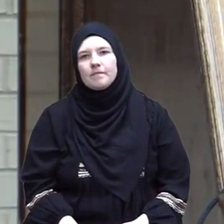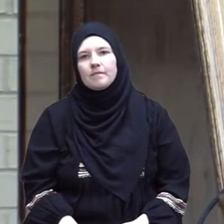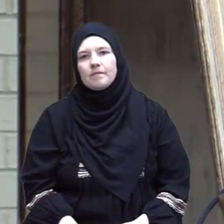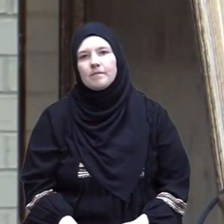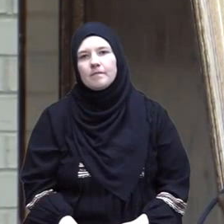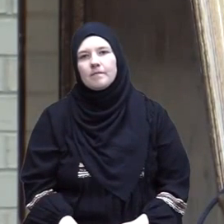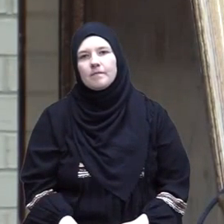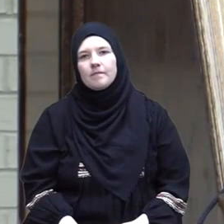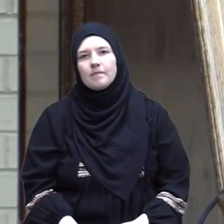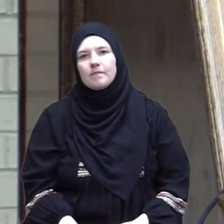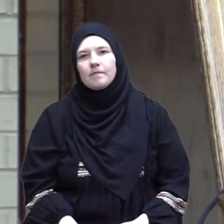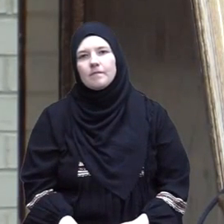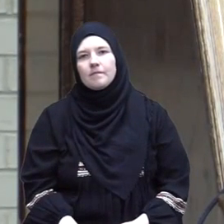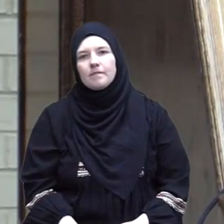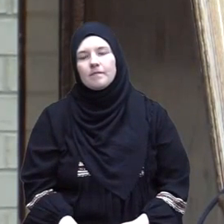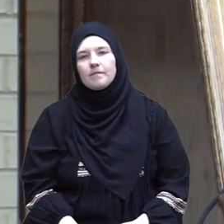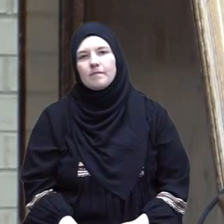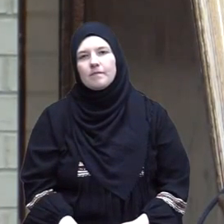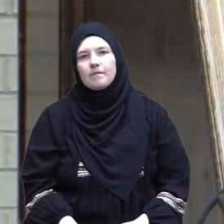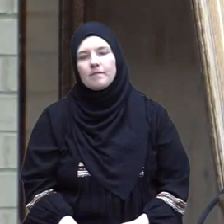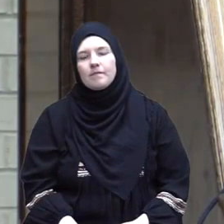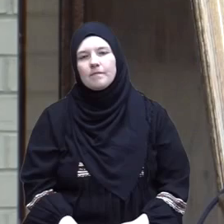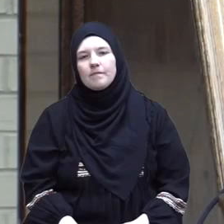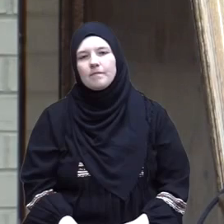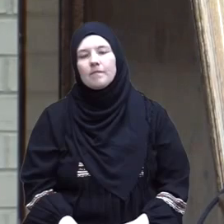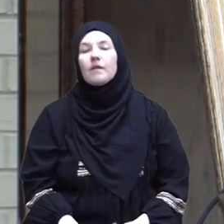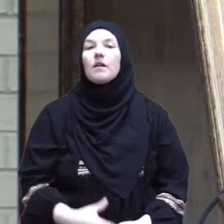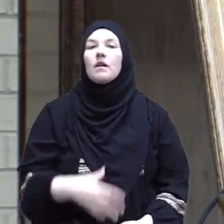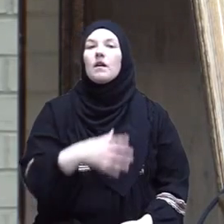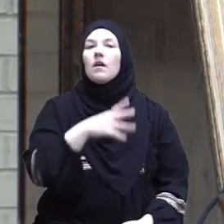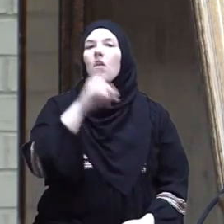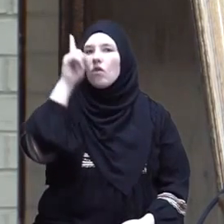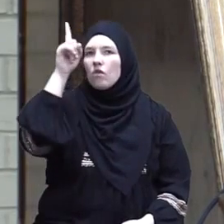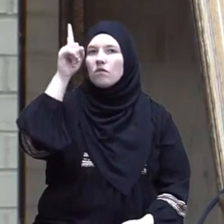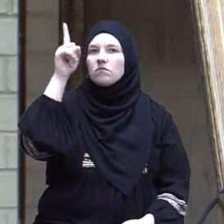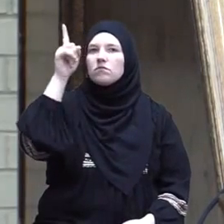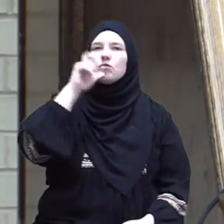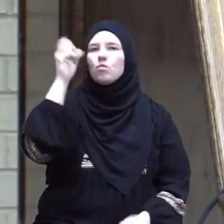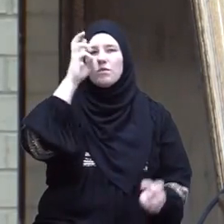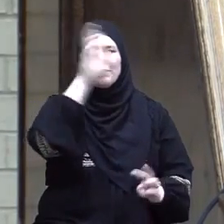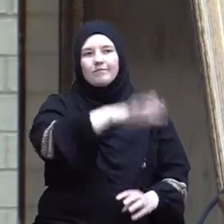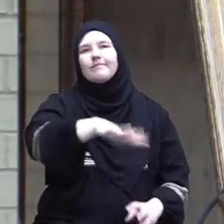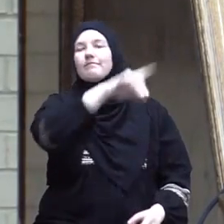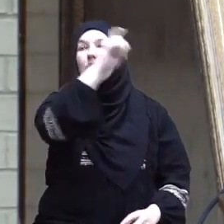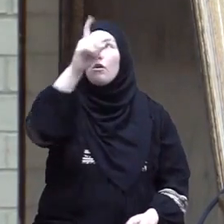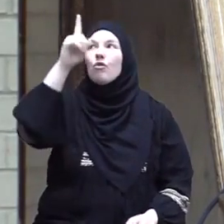كَيْدًا. They plot and plan, and I have my plot and plan.